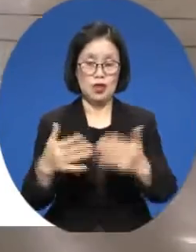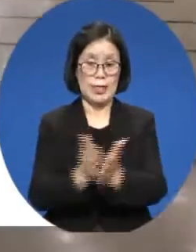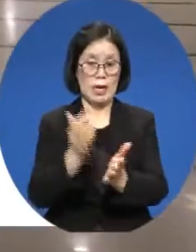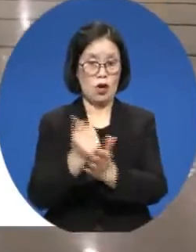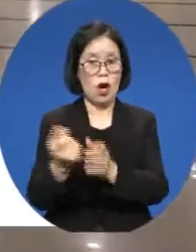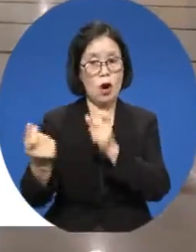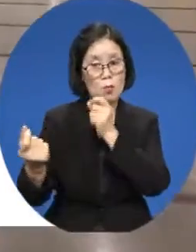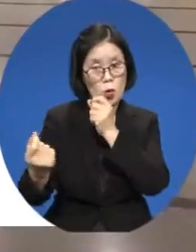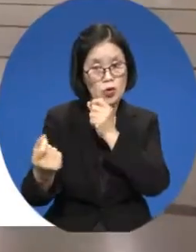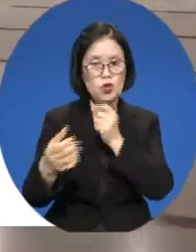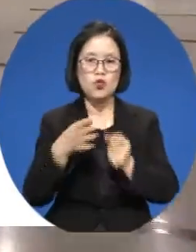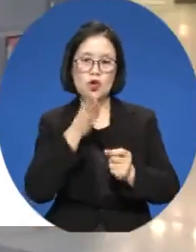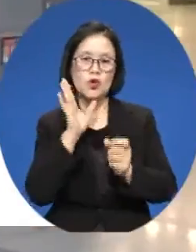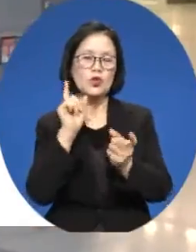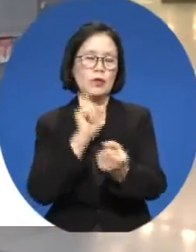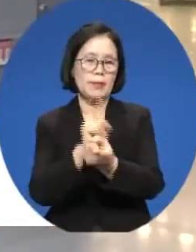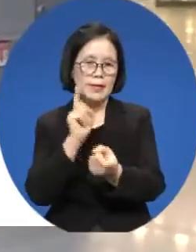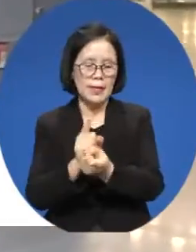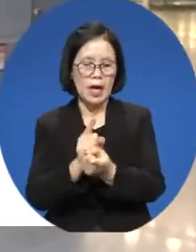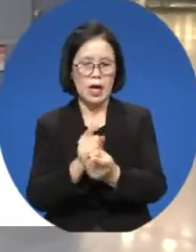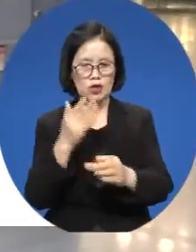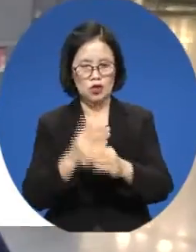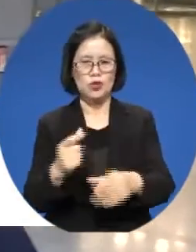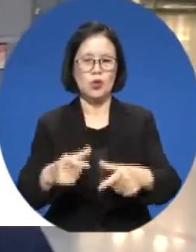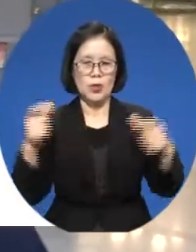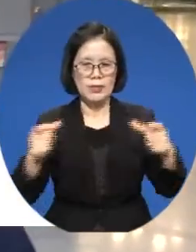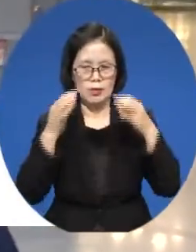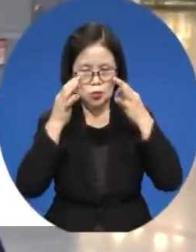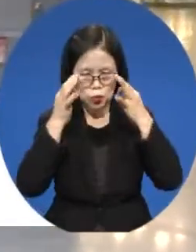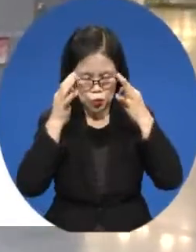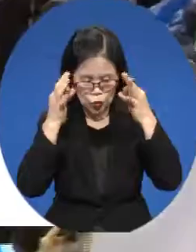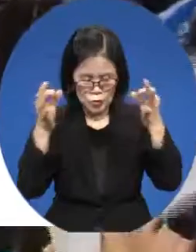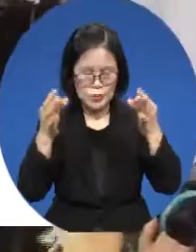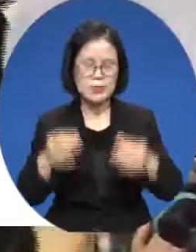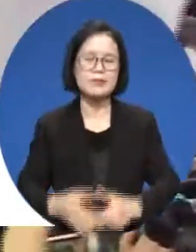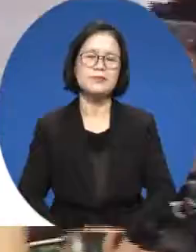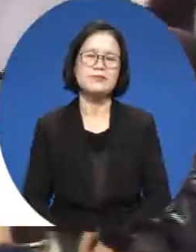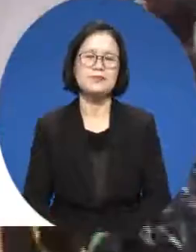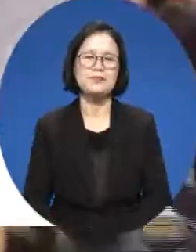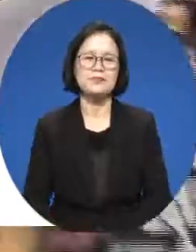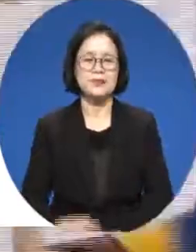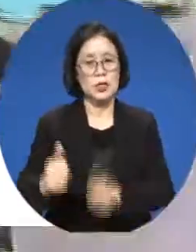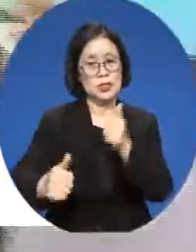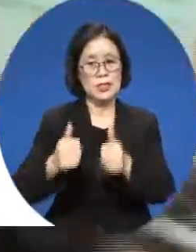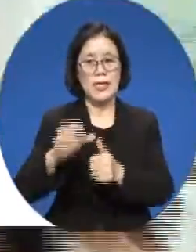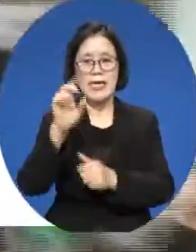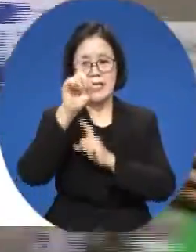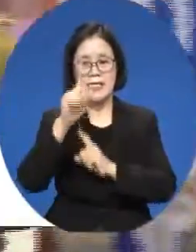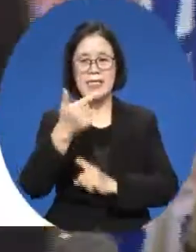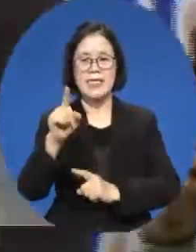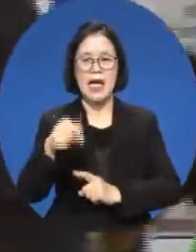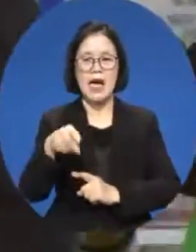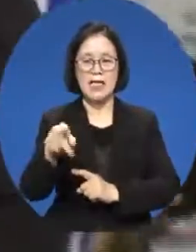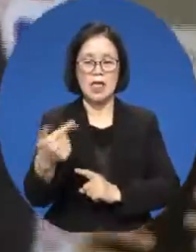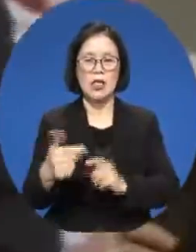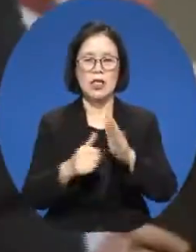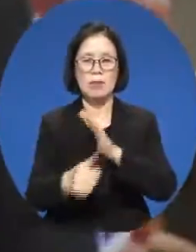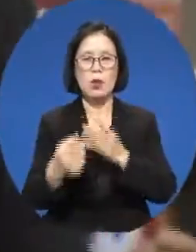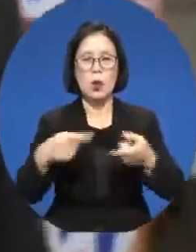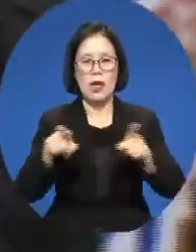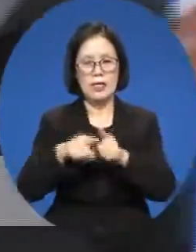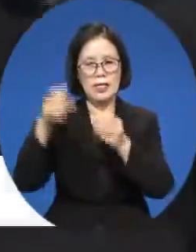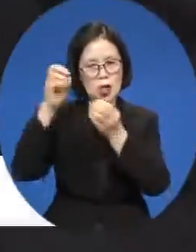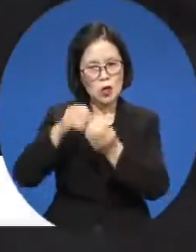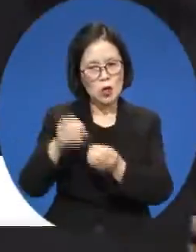보수 원로들을 두루 만나며 중도 확장에 공을 들인 이 후보. 경쟁자였던 이 전 대표와 함께